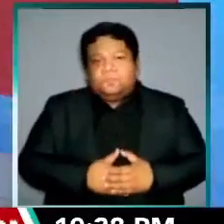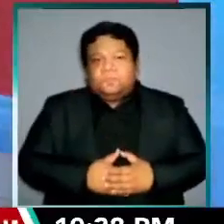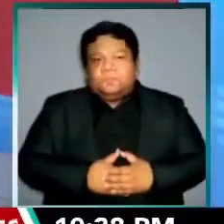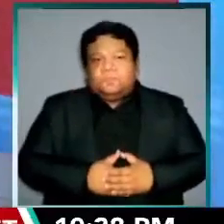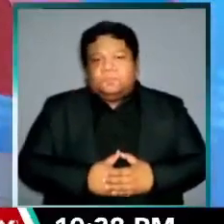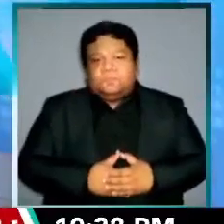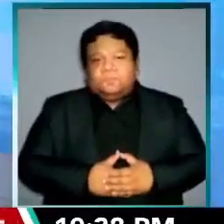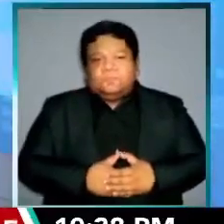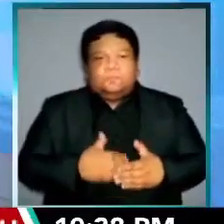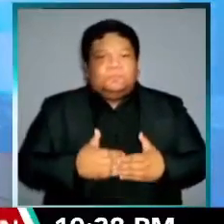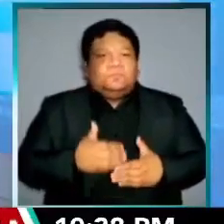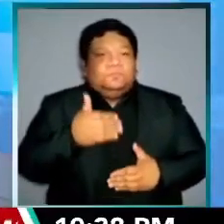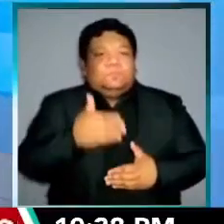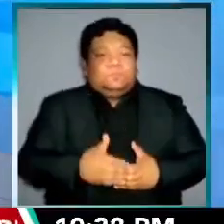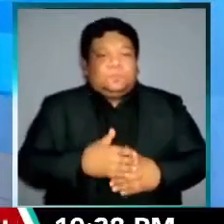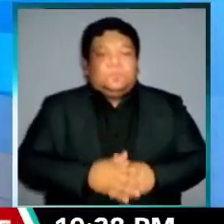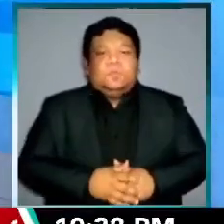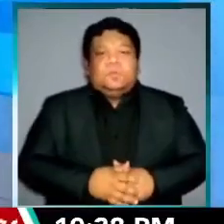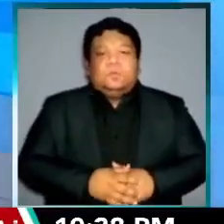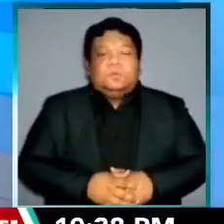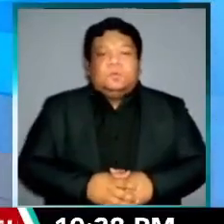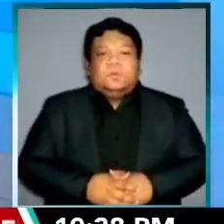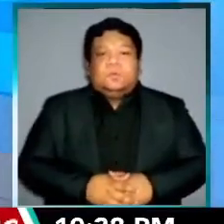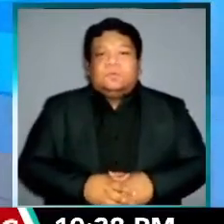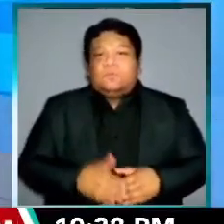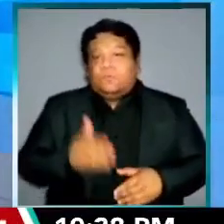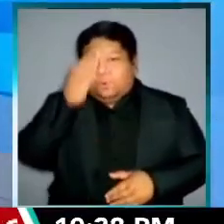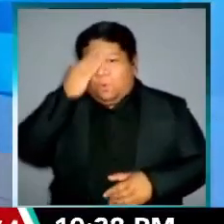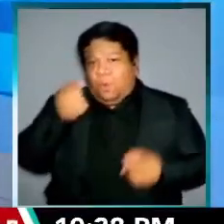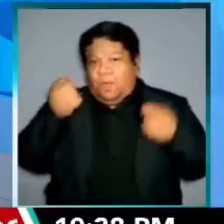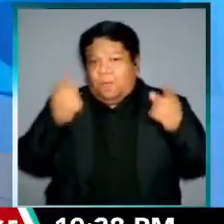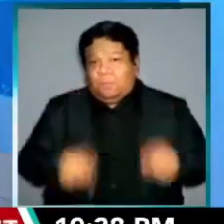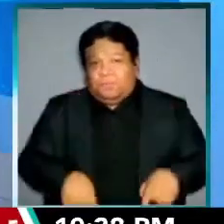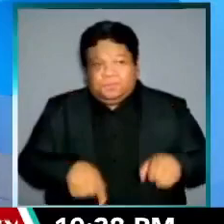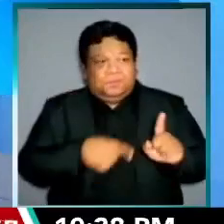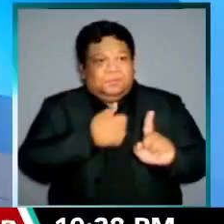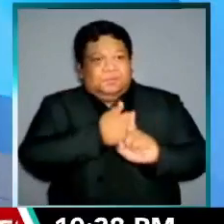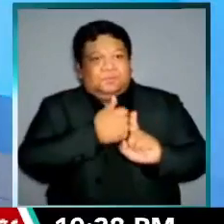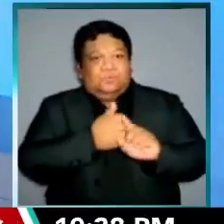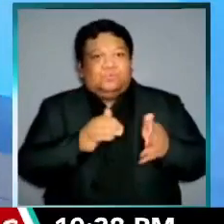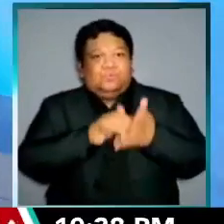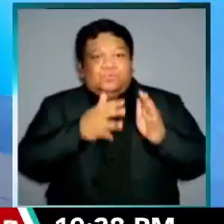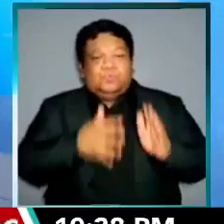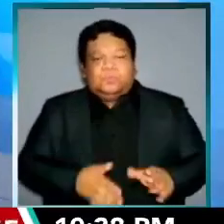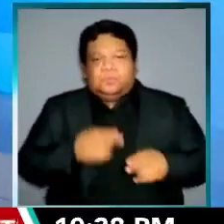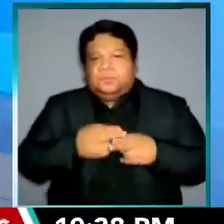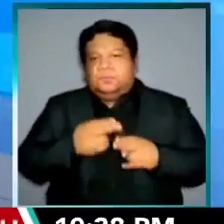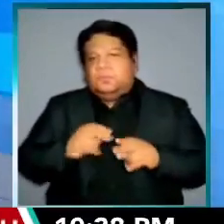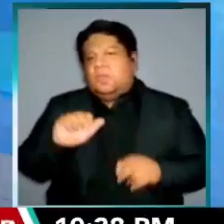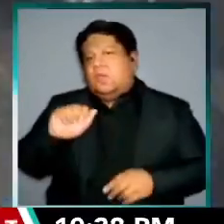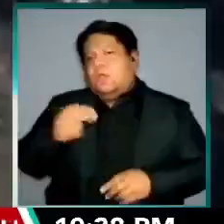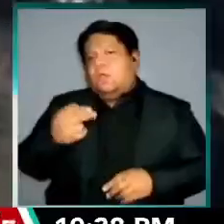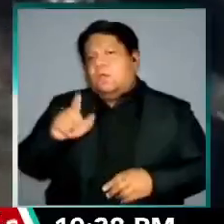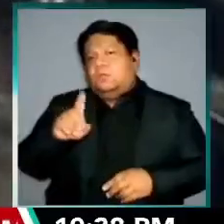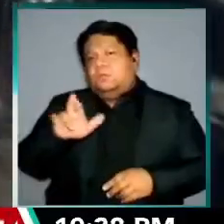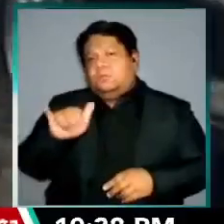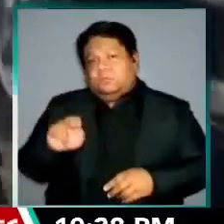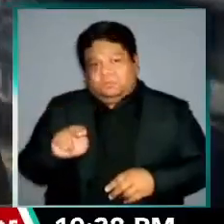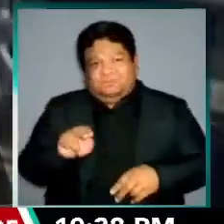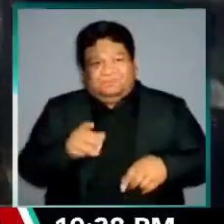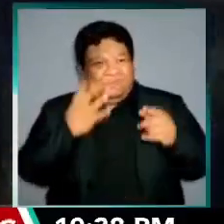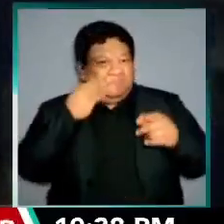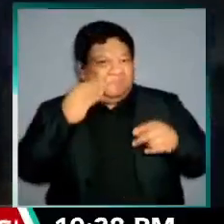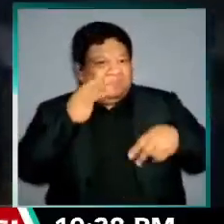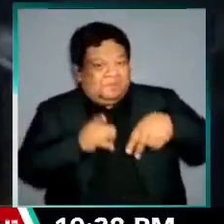Dalawa pang suspect sa umunoy hazing ng nasawing criminology student na si Aldrin Bravante ang sumuko sa mga pulis. Isinuko ng kanyang tiyakin